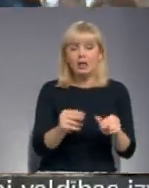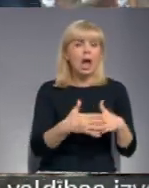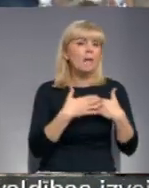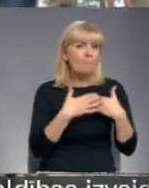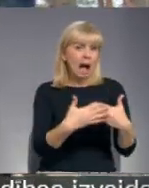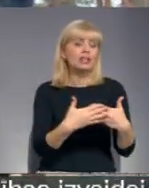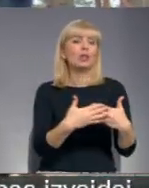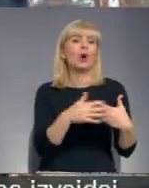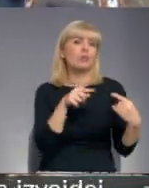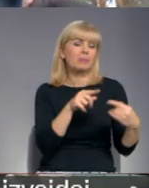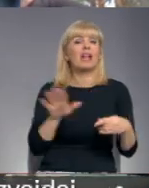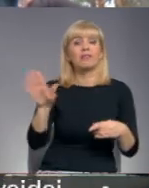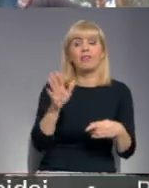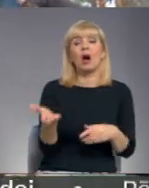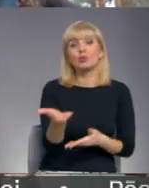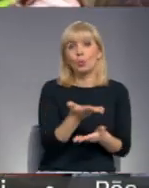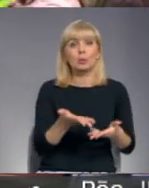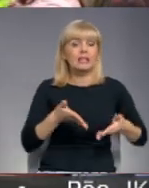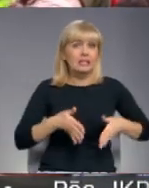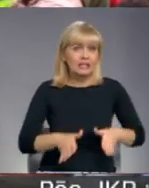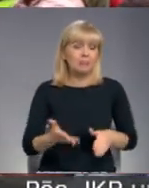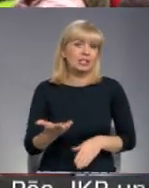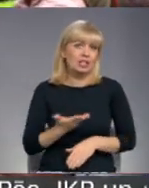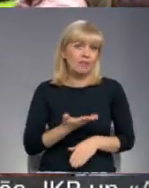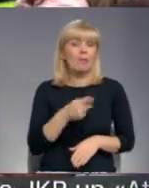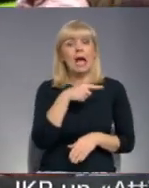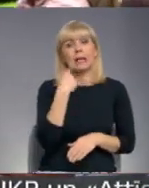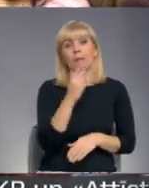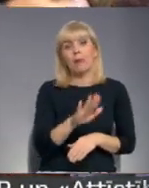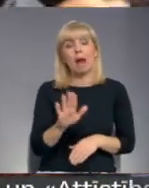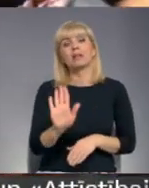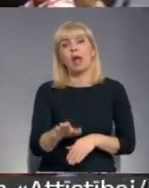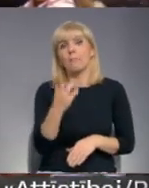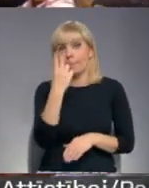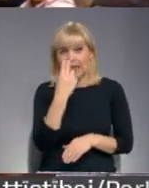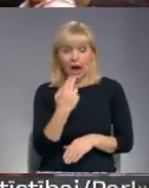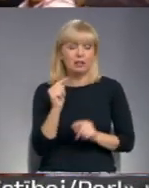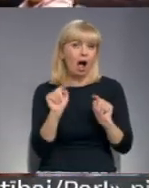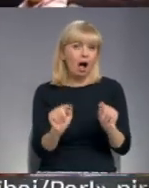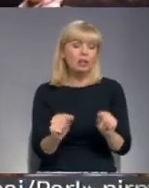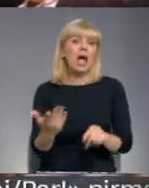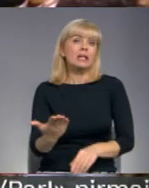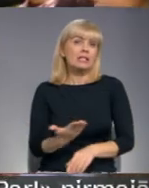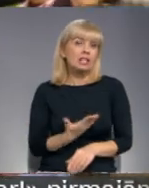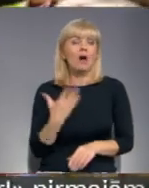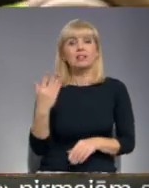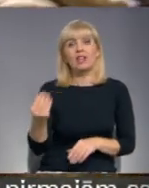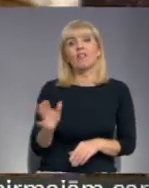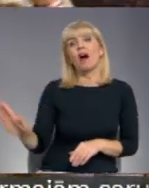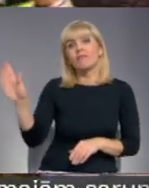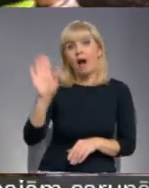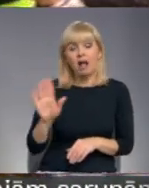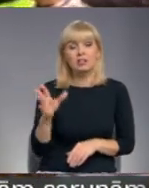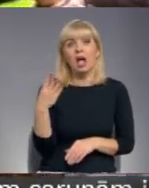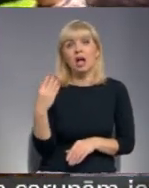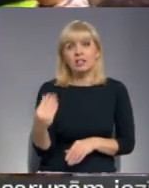pret valsti, kurā esi dzimis un dzīvo. Gribam bērnus pieredināt pie tā, ka viņi dzīvo savā valstī, ka viņiem